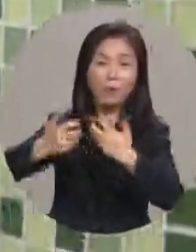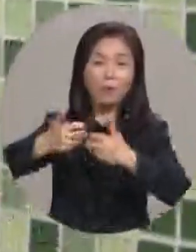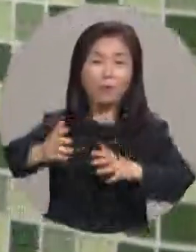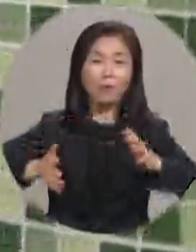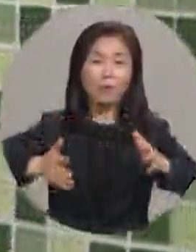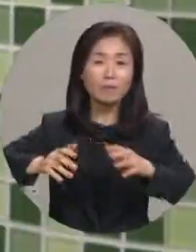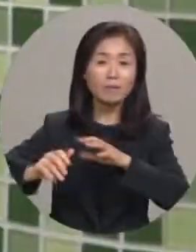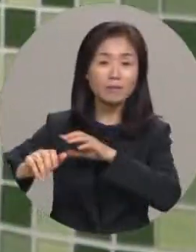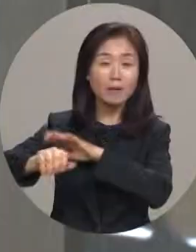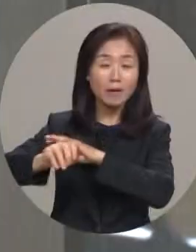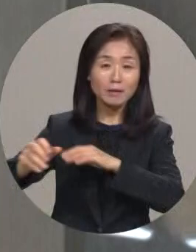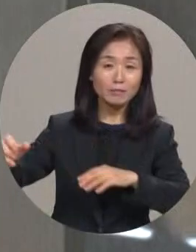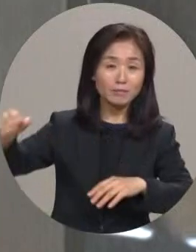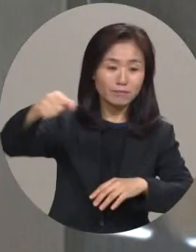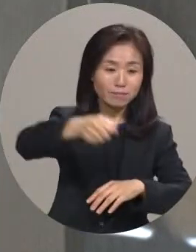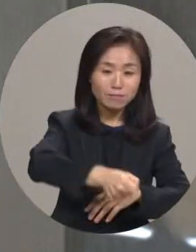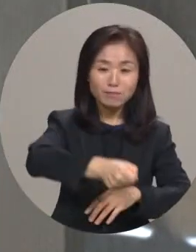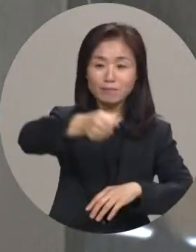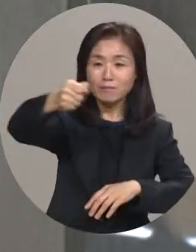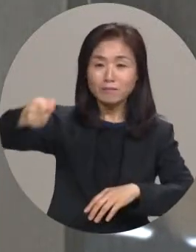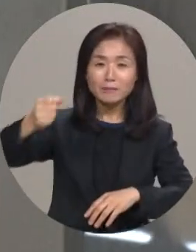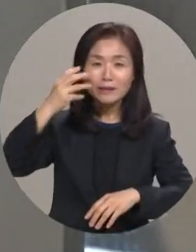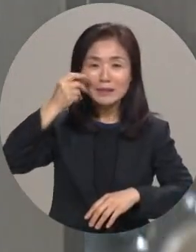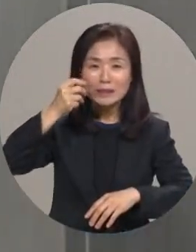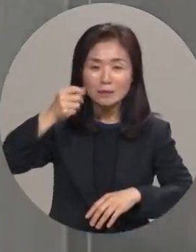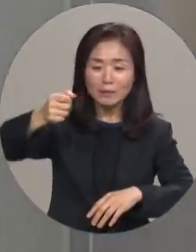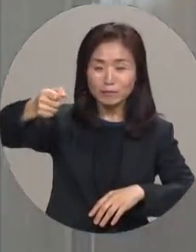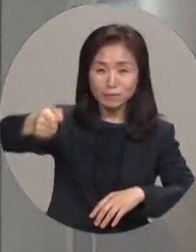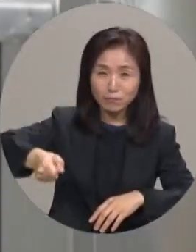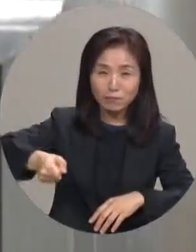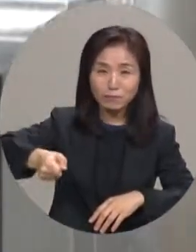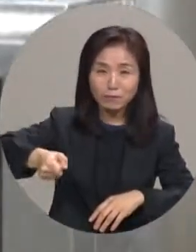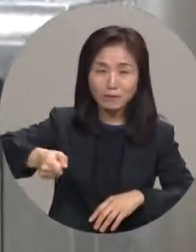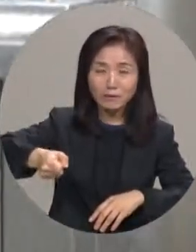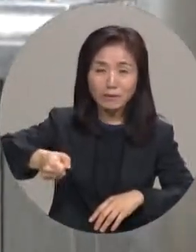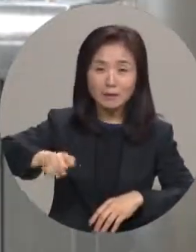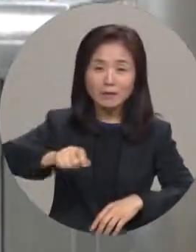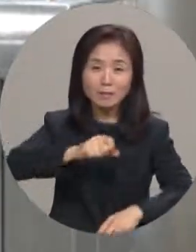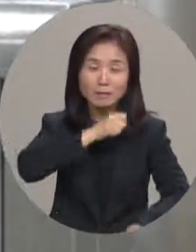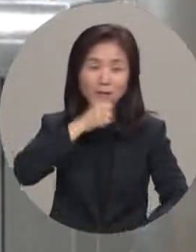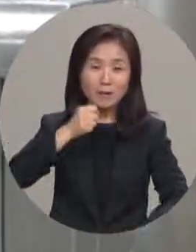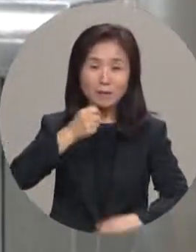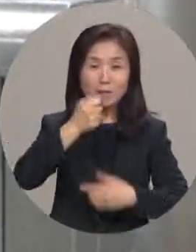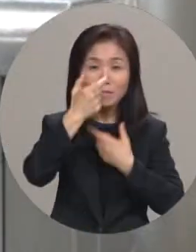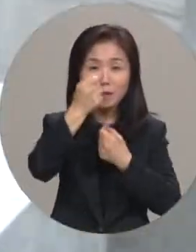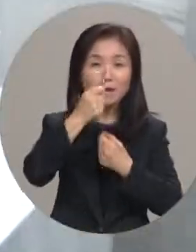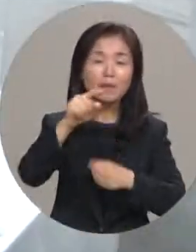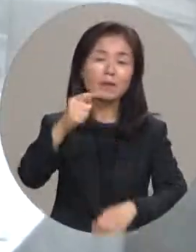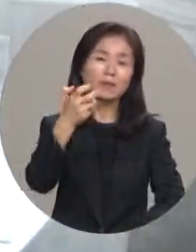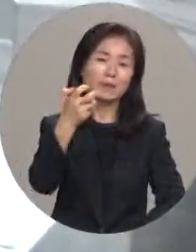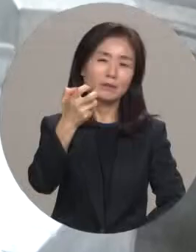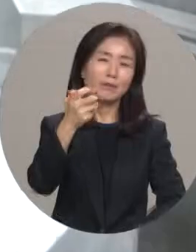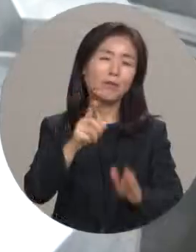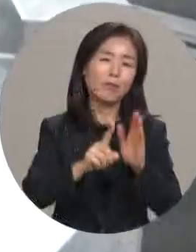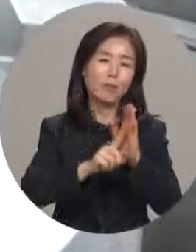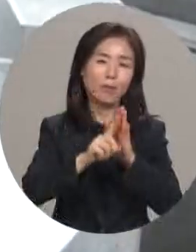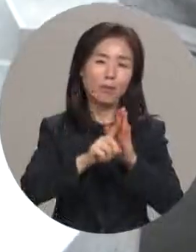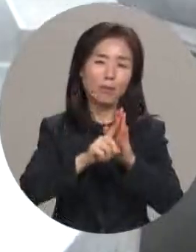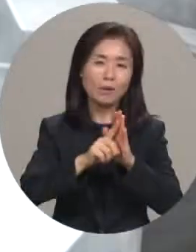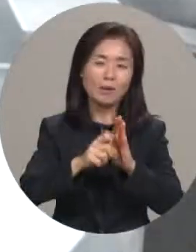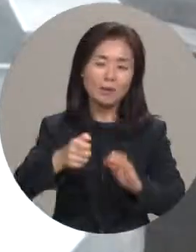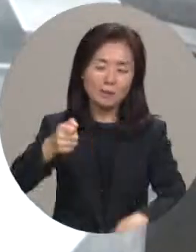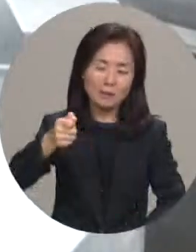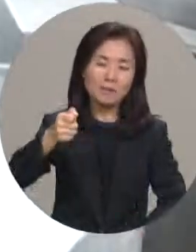튀김기로 옮깁니다. 로봇은 치킨이 가장 맛있게 튀겨지는 온도 180도를 유지하고 기름기를 빼는